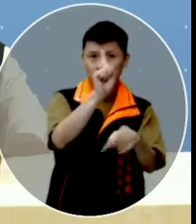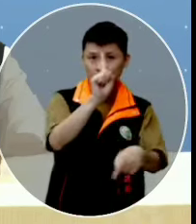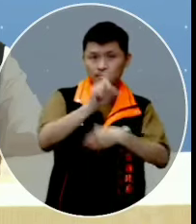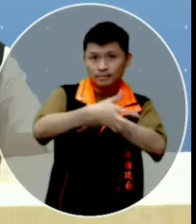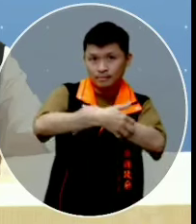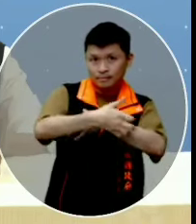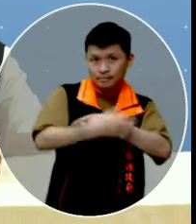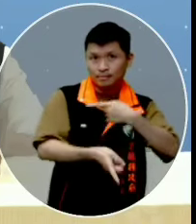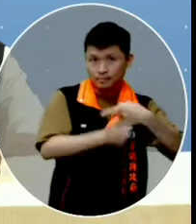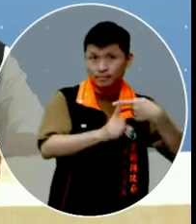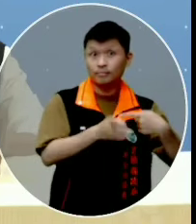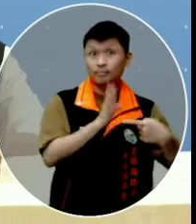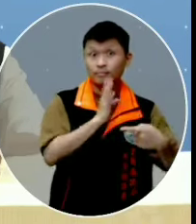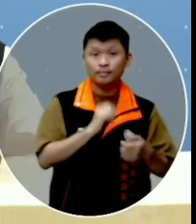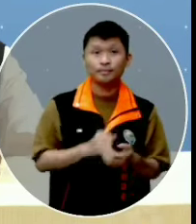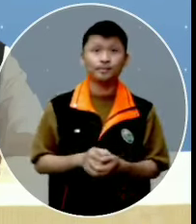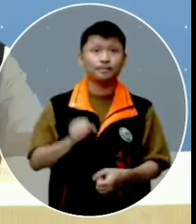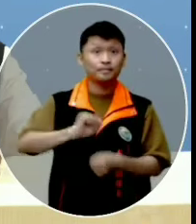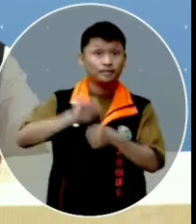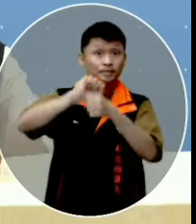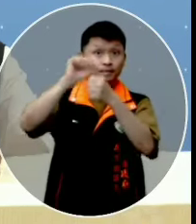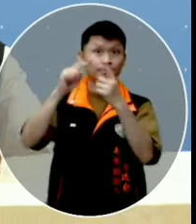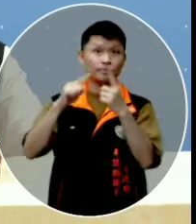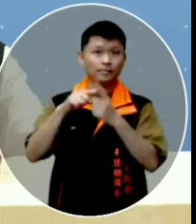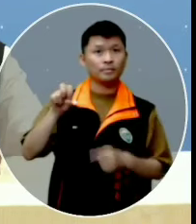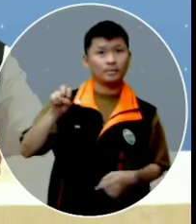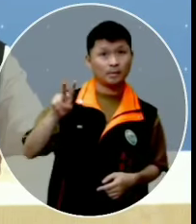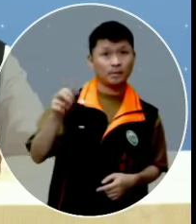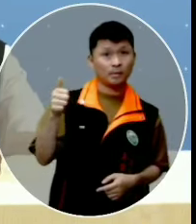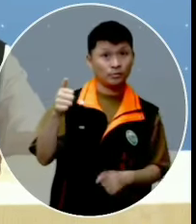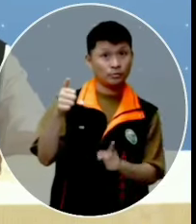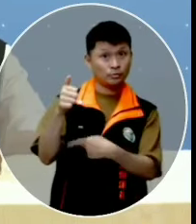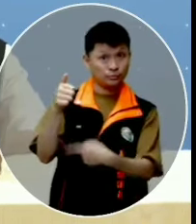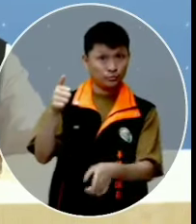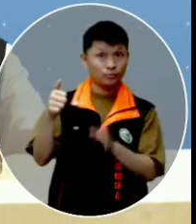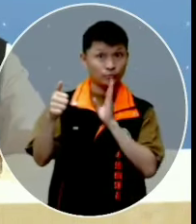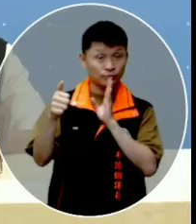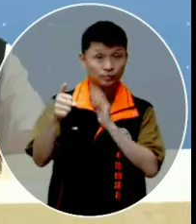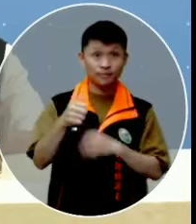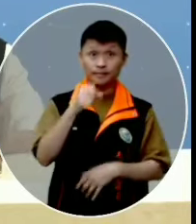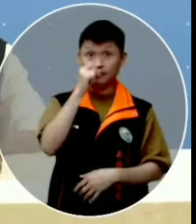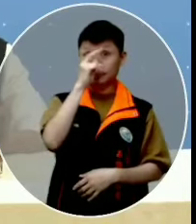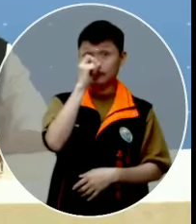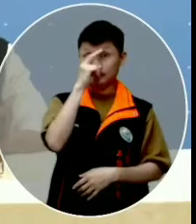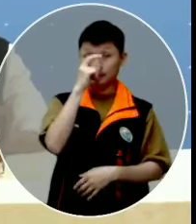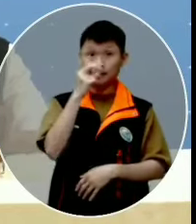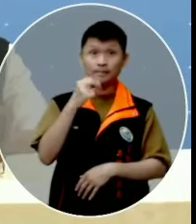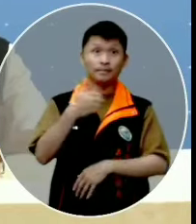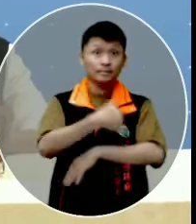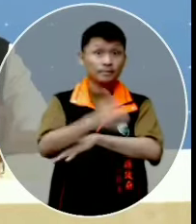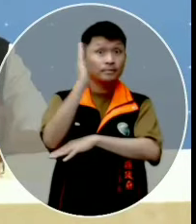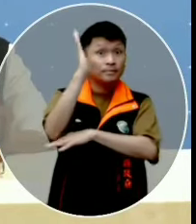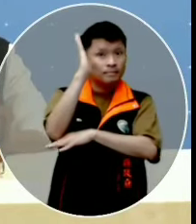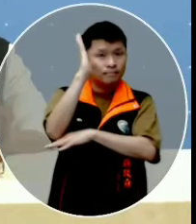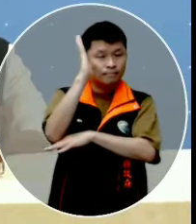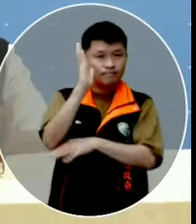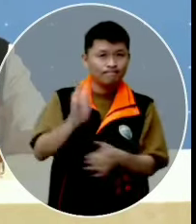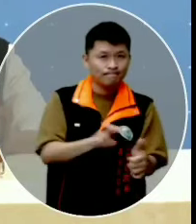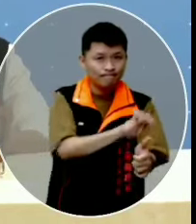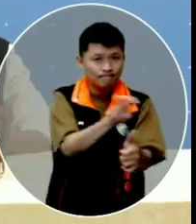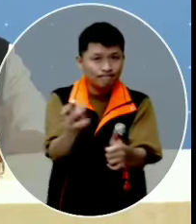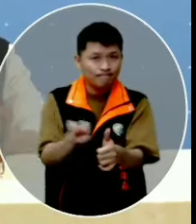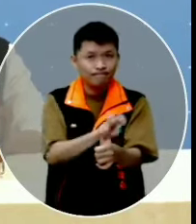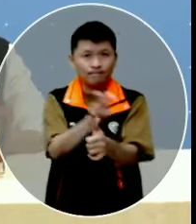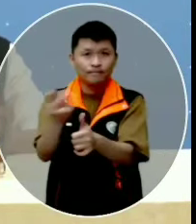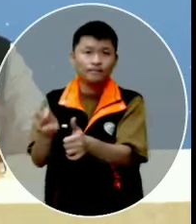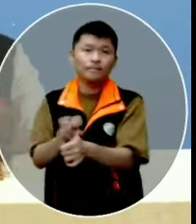员确诊，累计呢250人的确诊。依然呢，县政府将全力照顾收